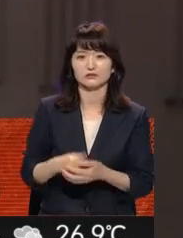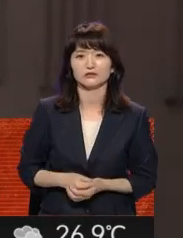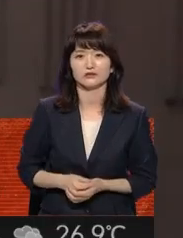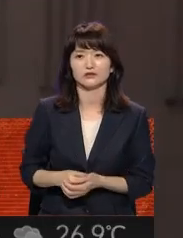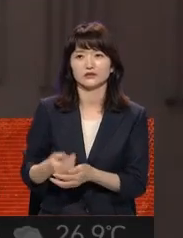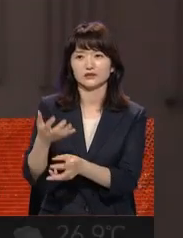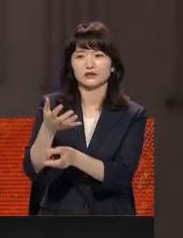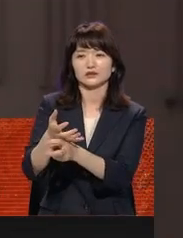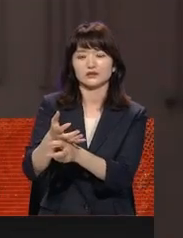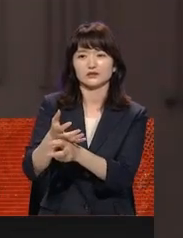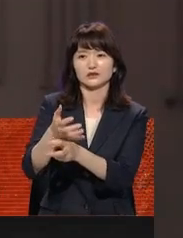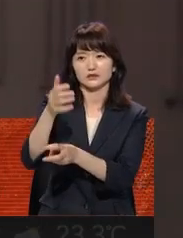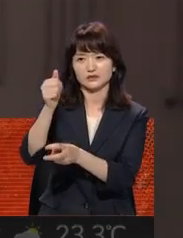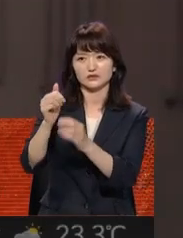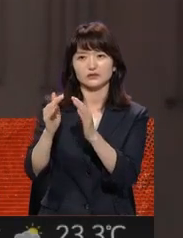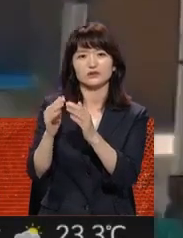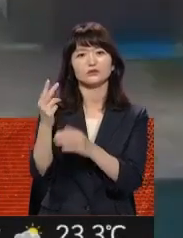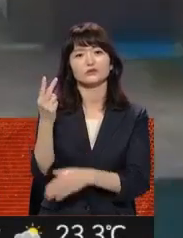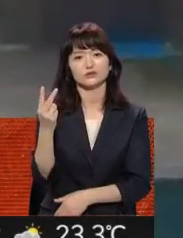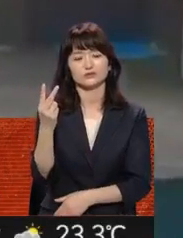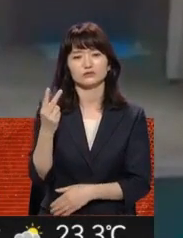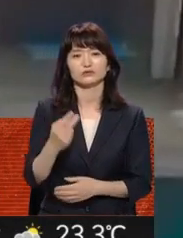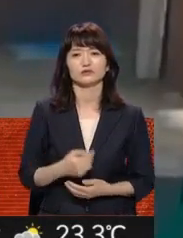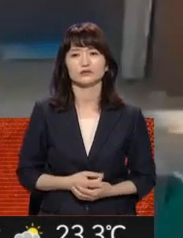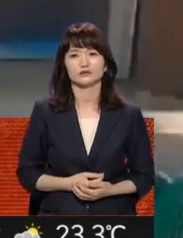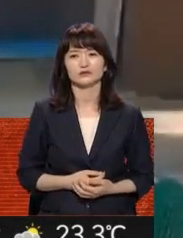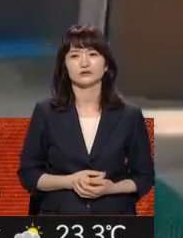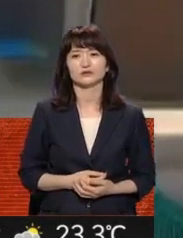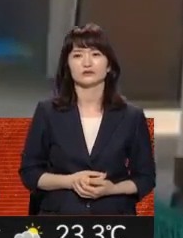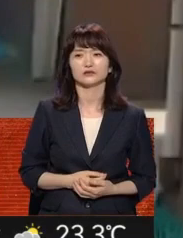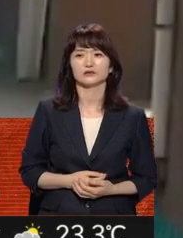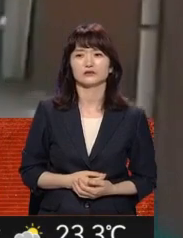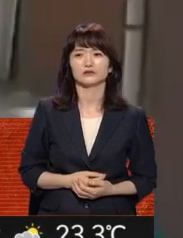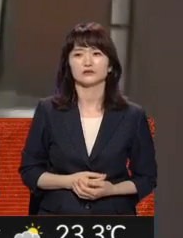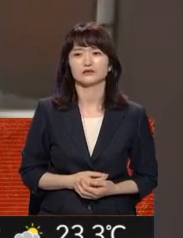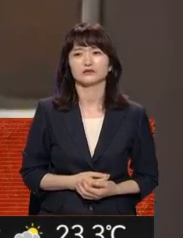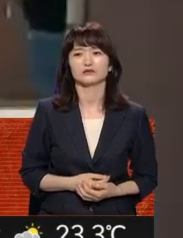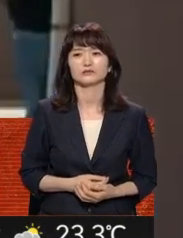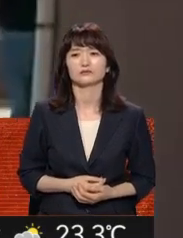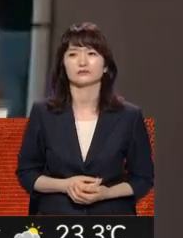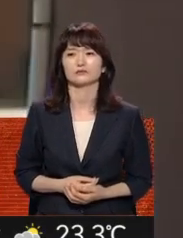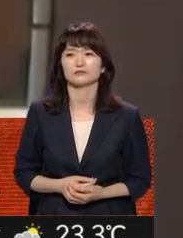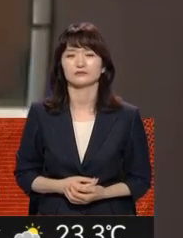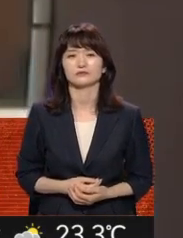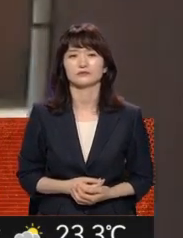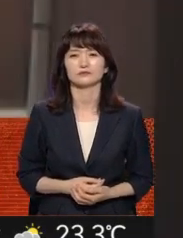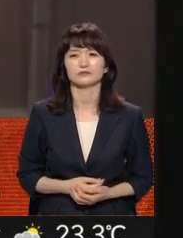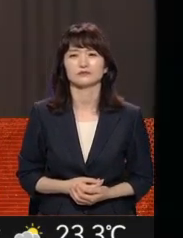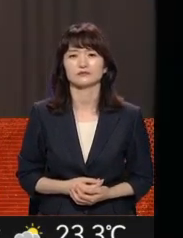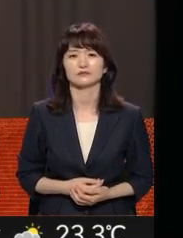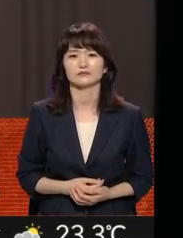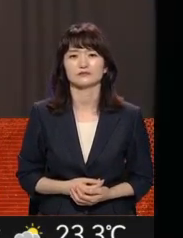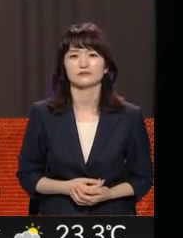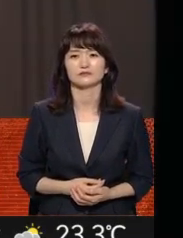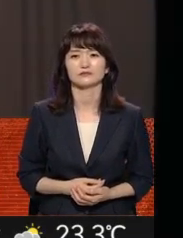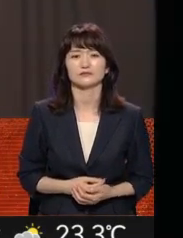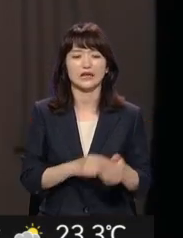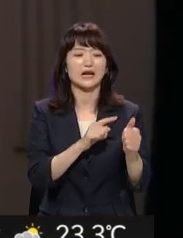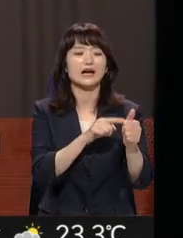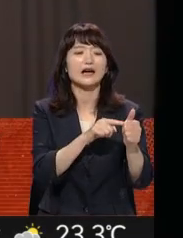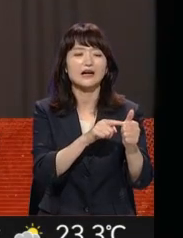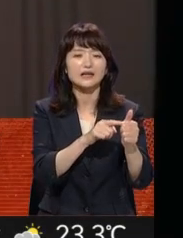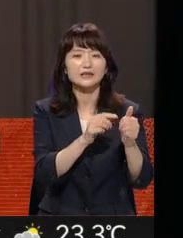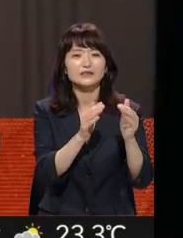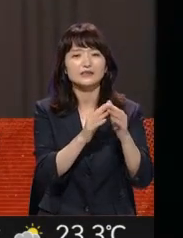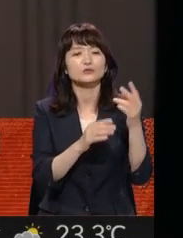합니다. 예? 집이 두 채래요. 진짜? 너무 부자인데 아, 거의 갔다고? 네, 습관적으로 저렇게 도벽이 있는 사람 아이고야.